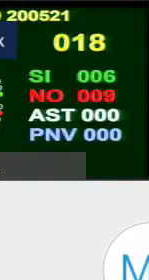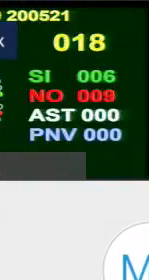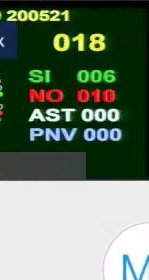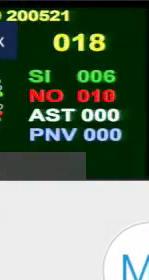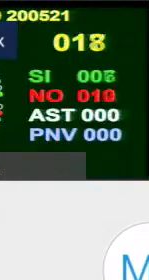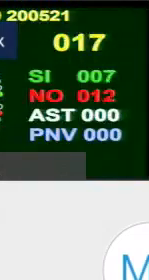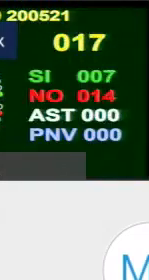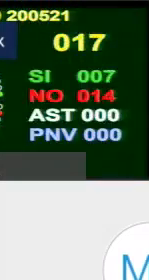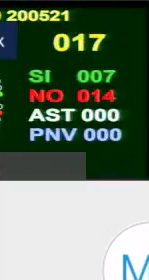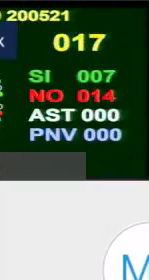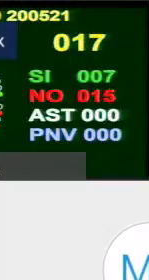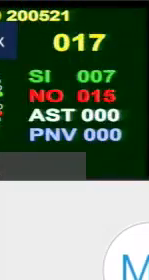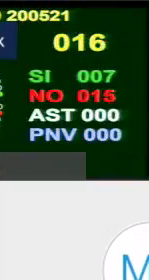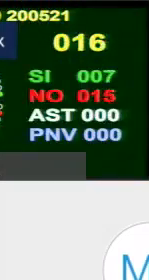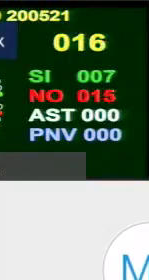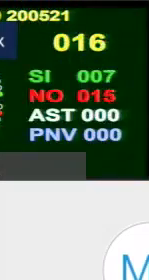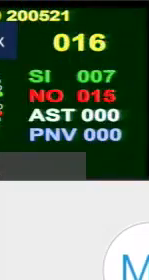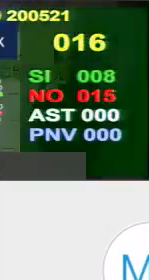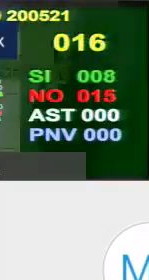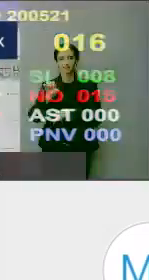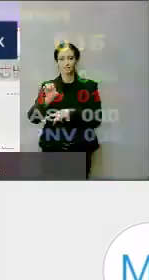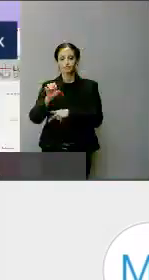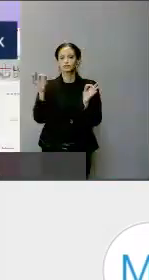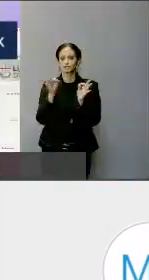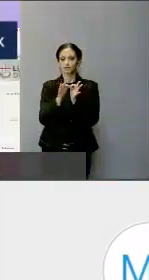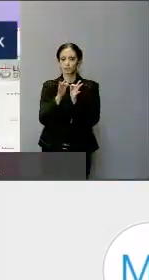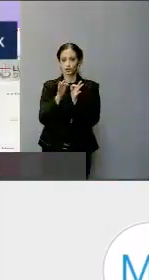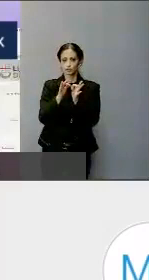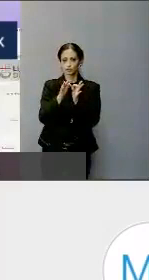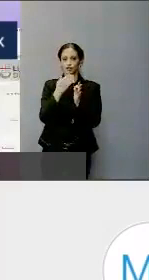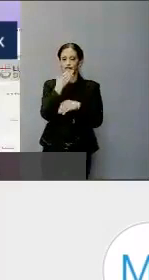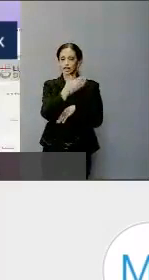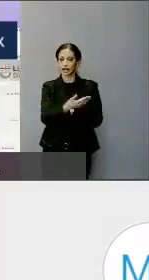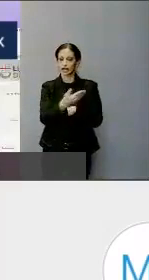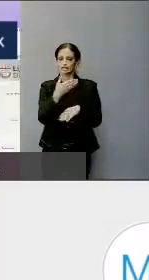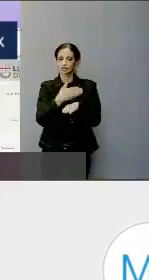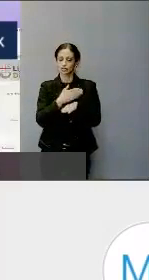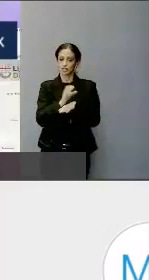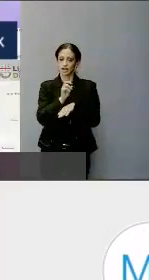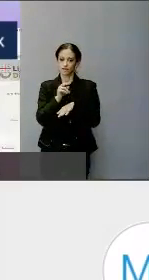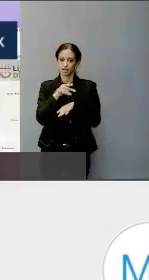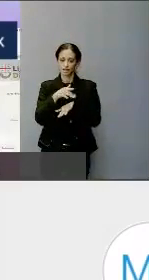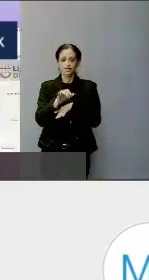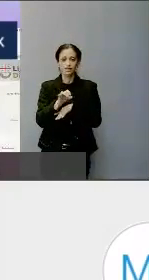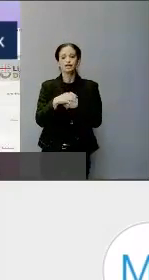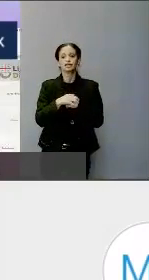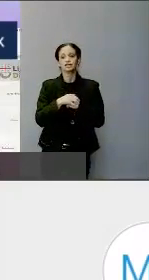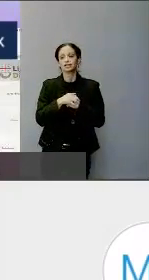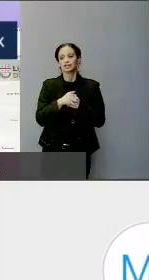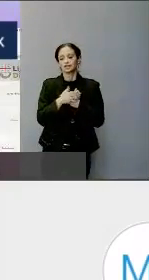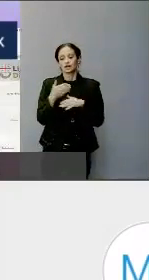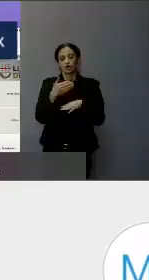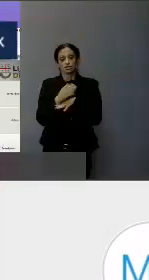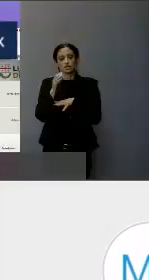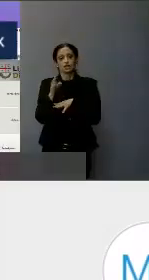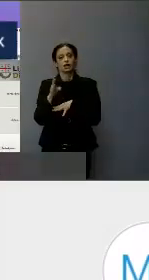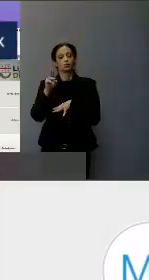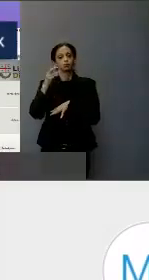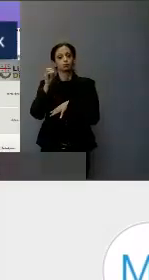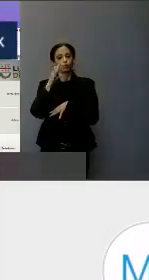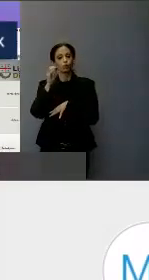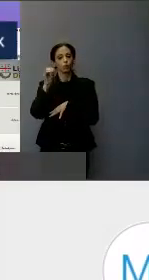da remoto sul centro volevo le grazie consigliera tenente consigliera bruccoleri